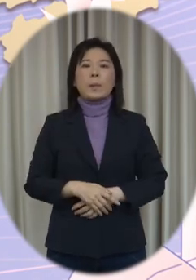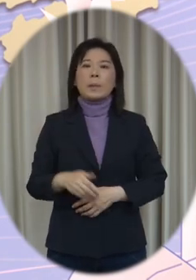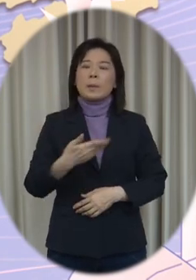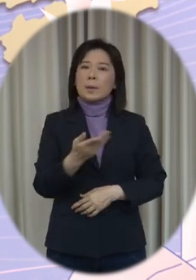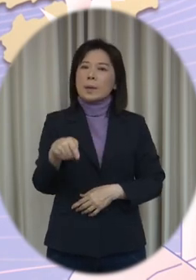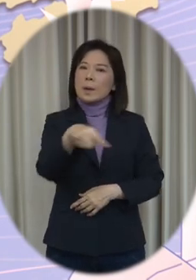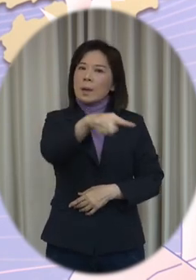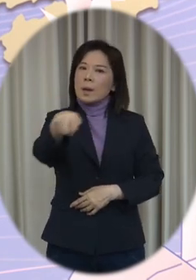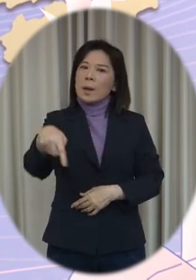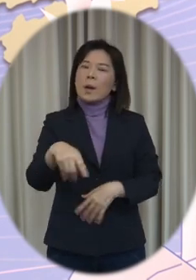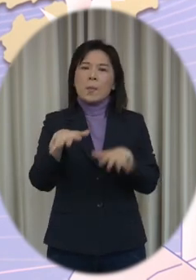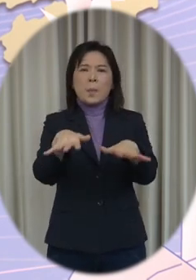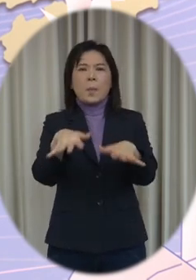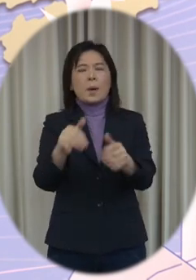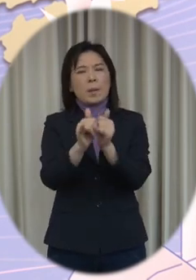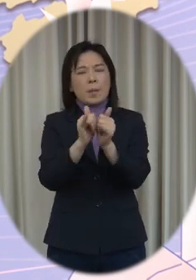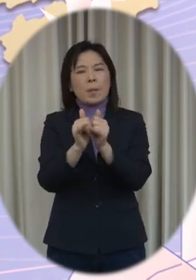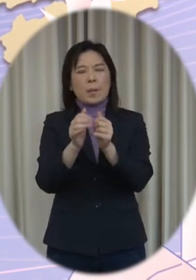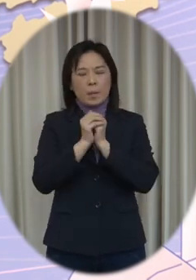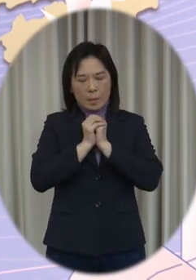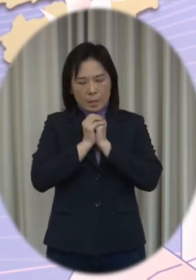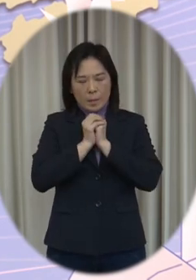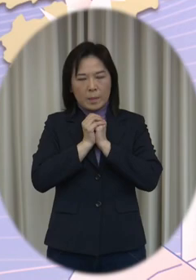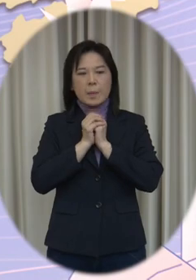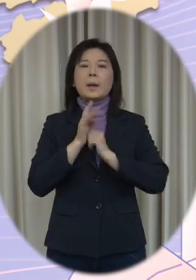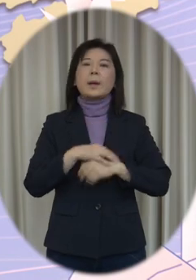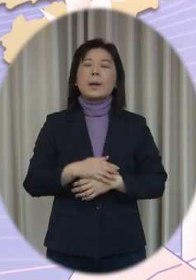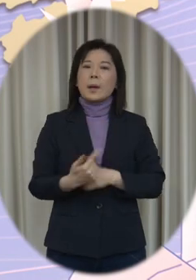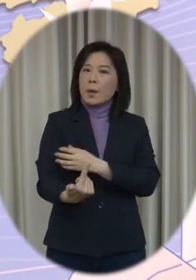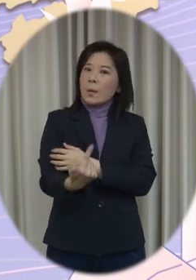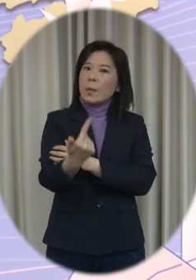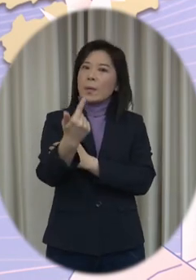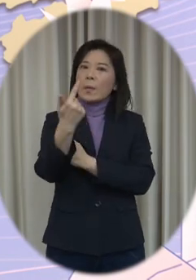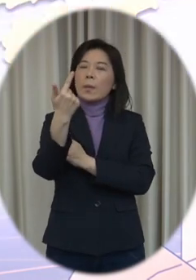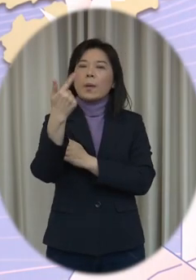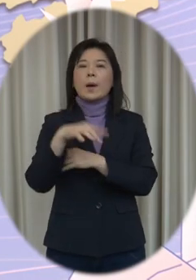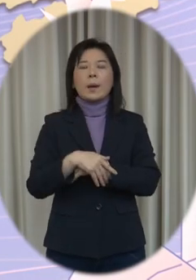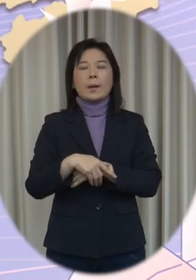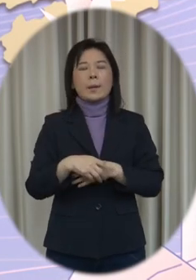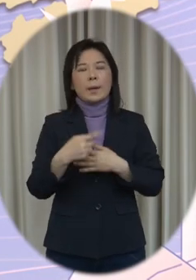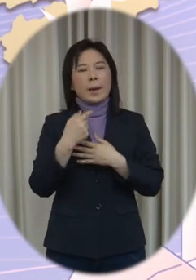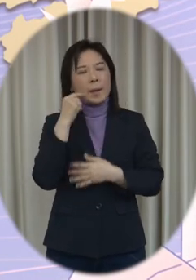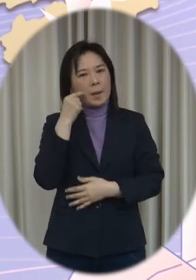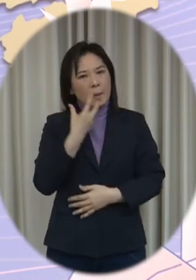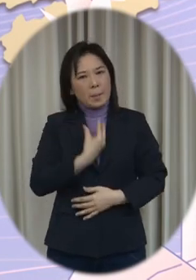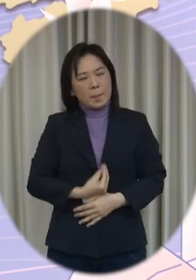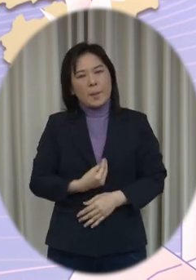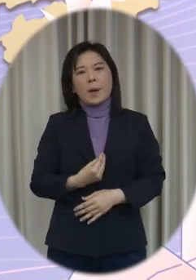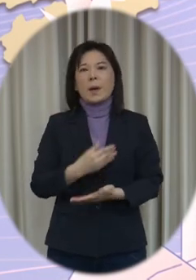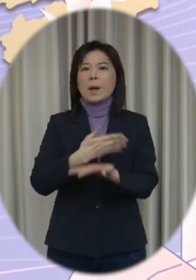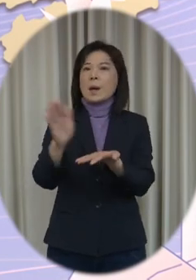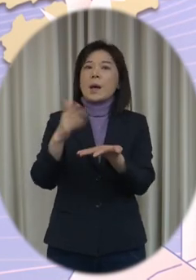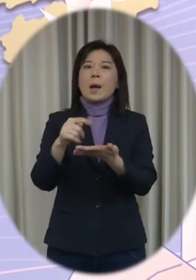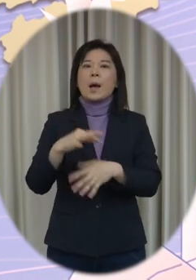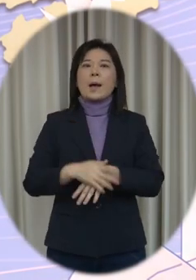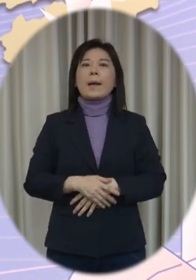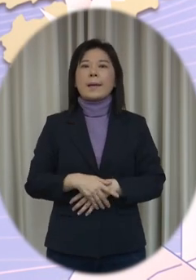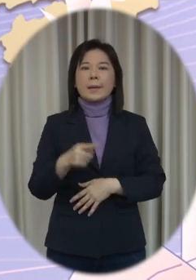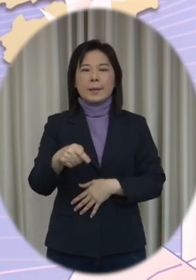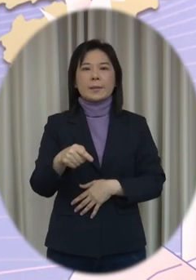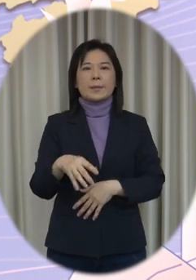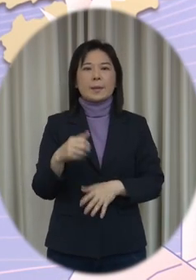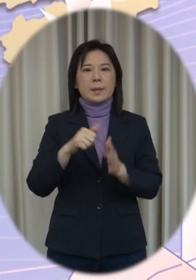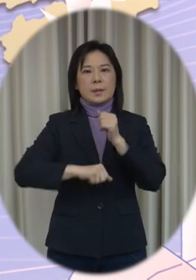为受灾地区的居民祈福，盼早日走出伤痛，重新展开美好的生